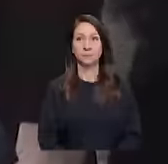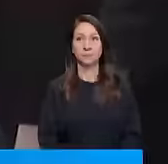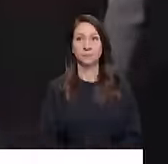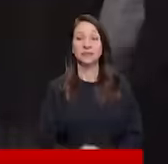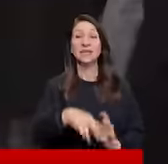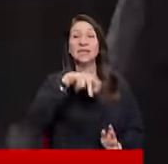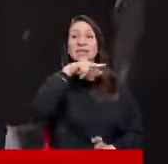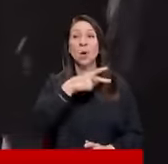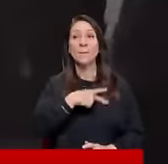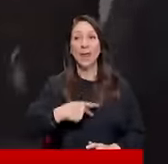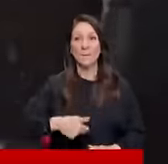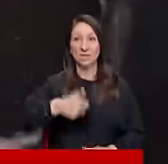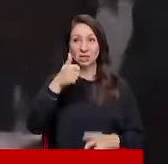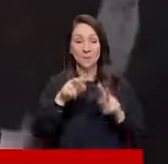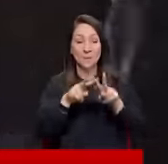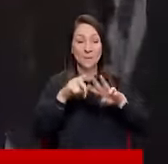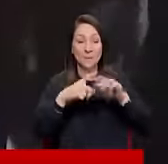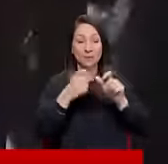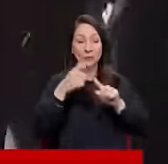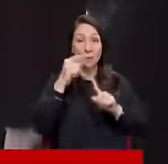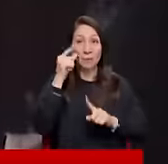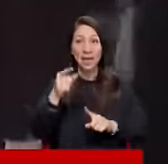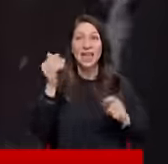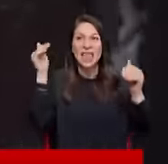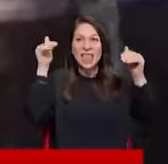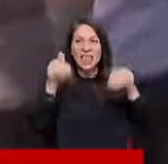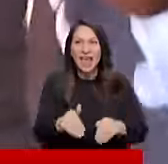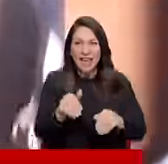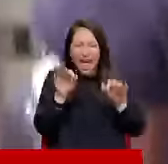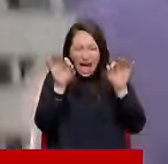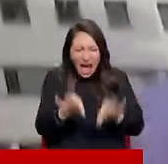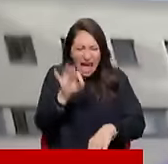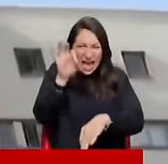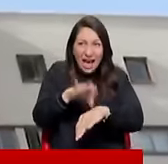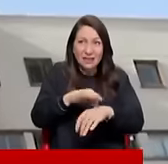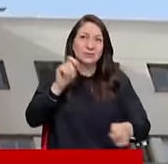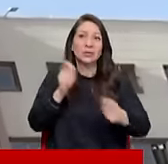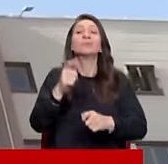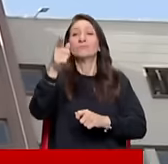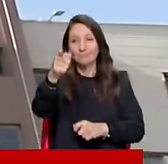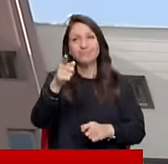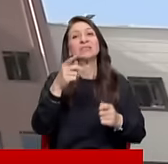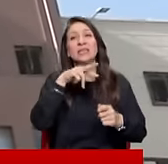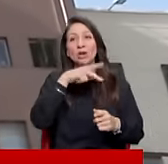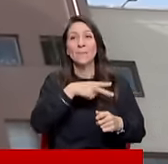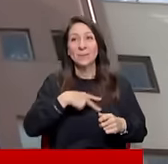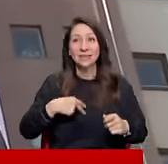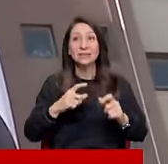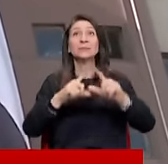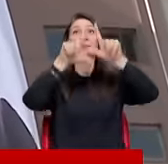değiştiriyoruz. Keçiören Belediye Başkanı Mesut Özarslan geldiğim an ilk icraatım demişti. İşte Keçiören